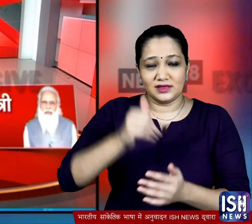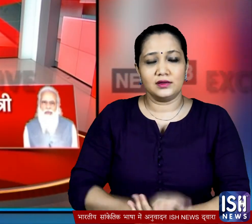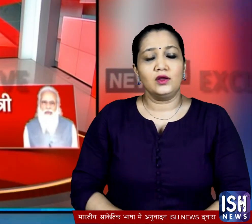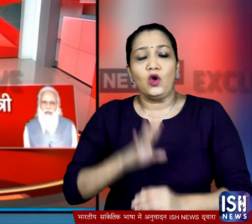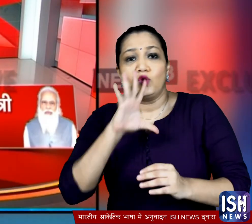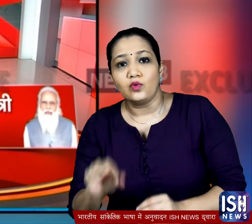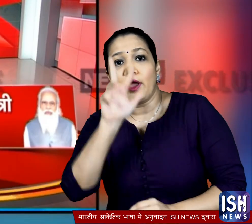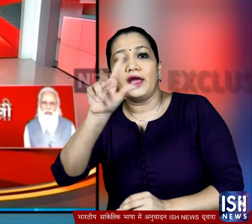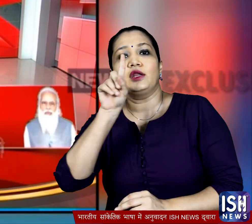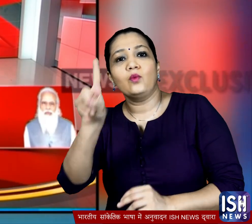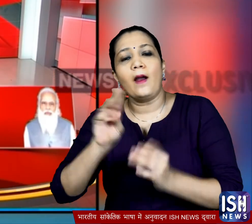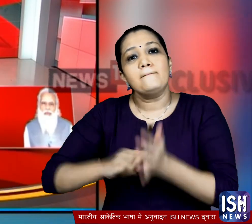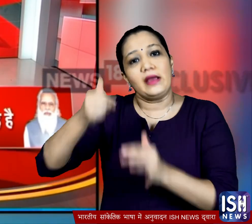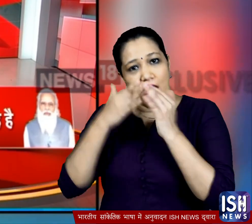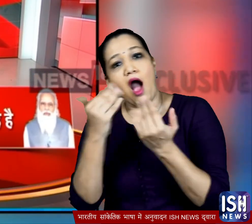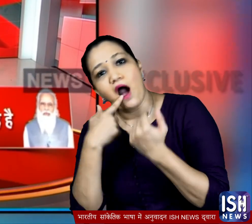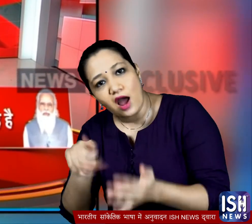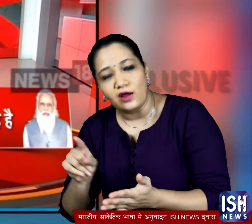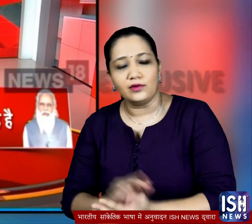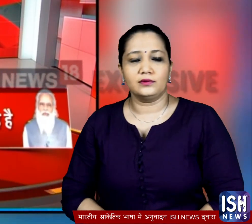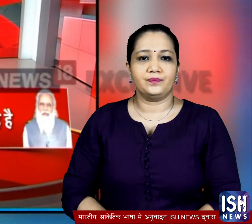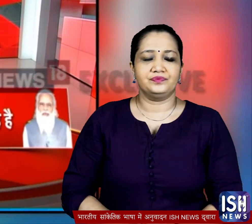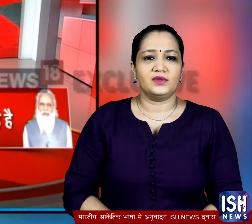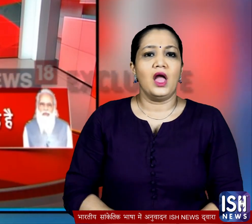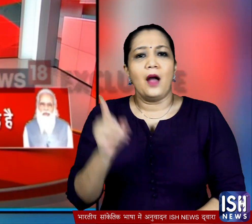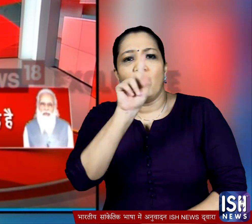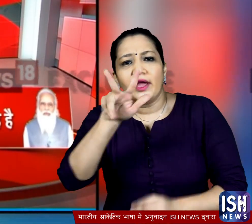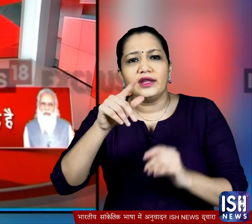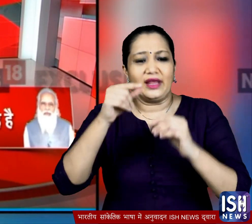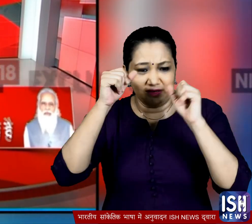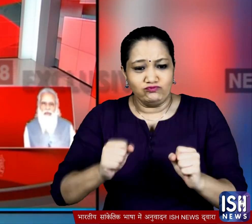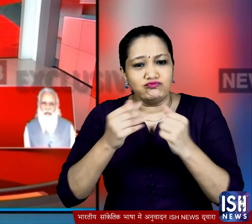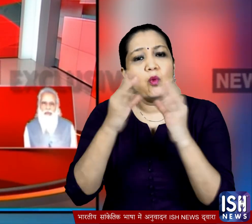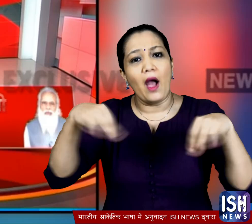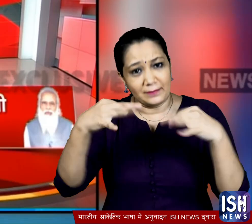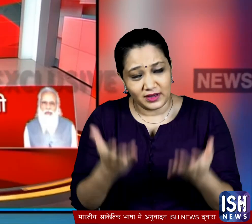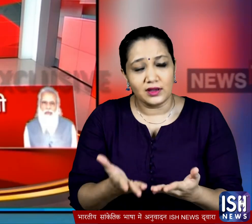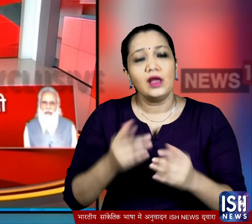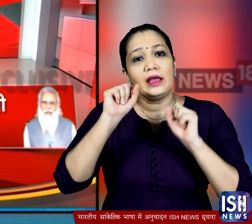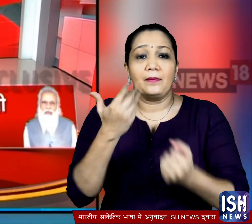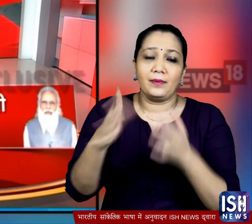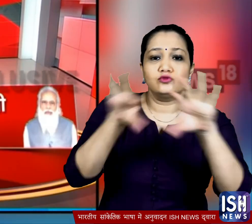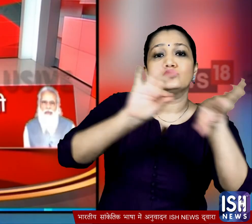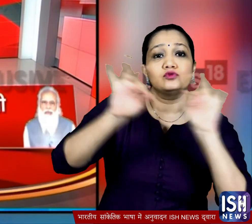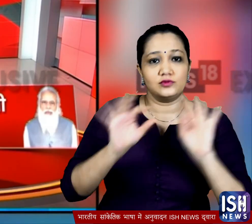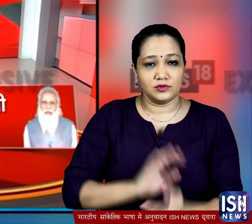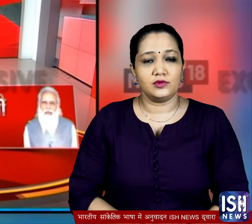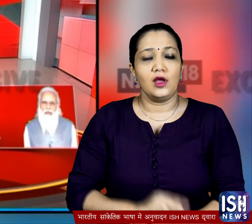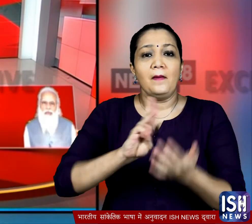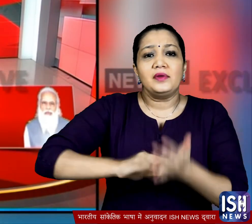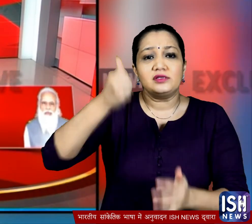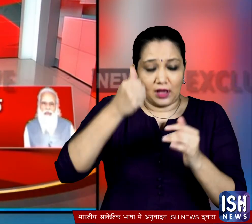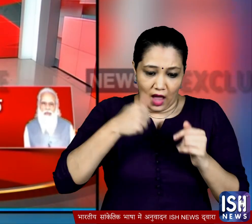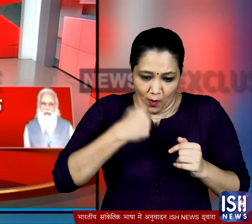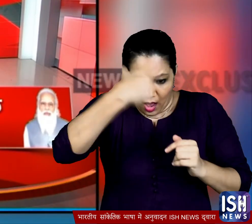जबकि कैबिनेट में कुल 81 मंत्री बनाए जा सकते हैं। यानी अभी 2 दर्जन से ज्यादा पद खाली पड़े हैं जिन्हें भरा जा सकता है। अभी कई